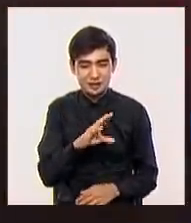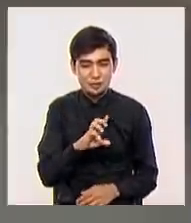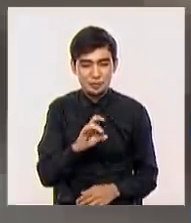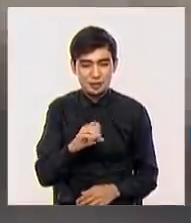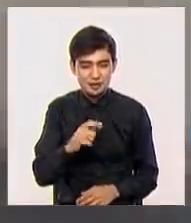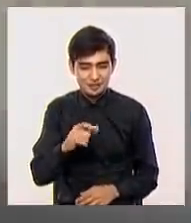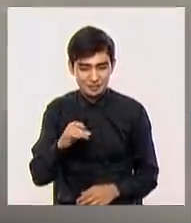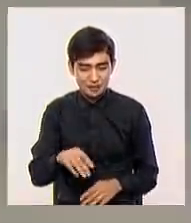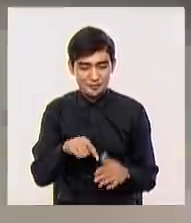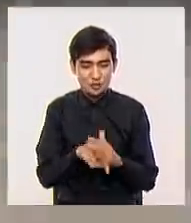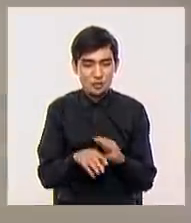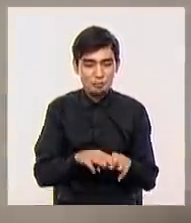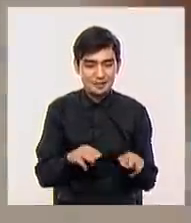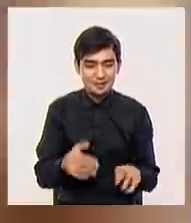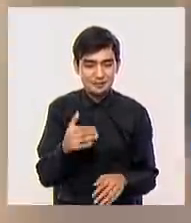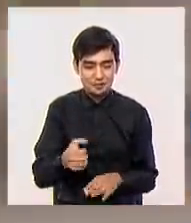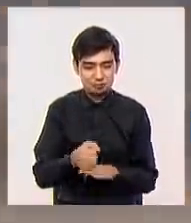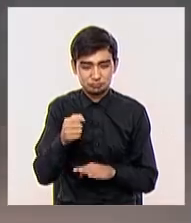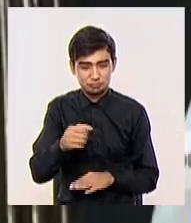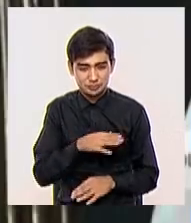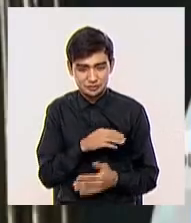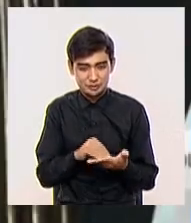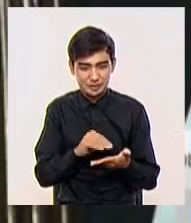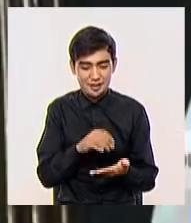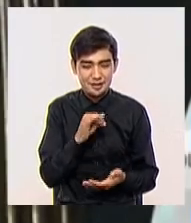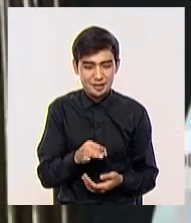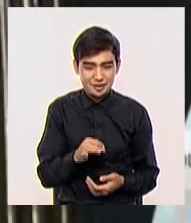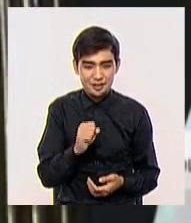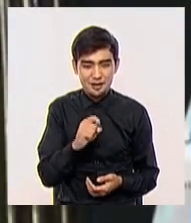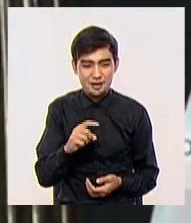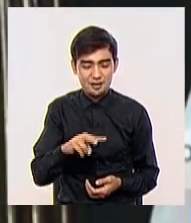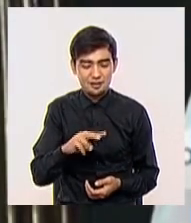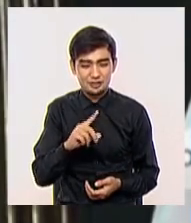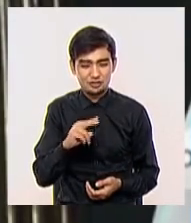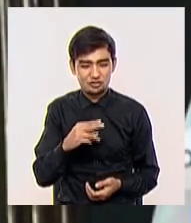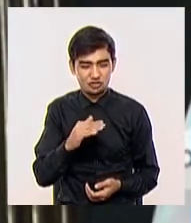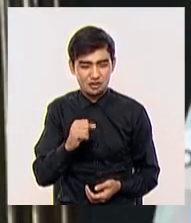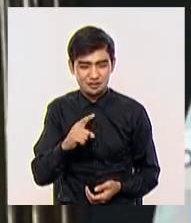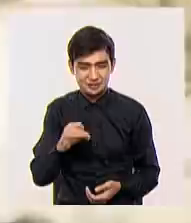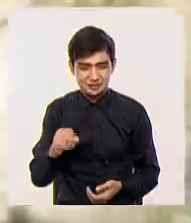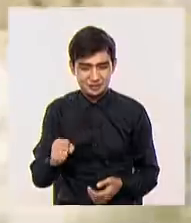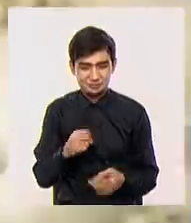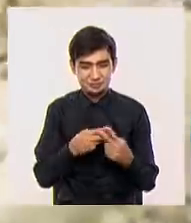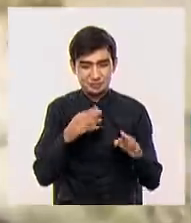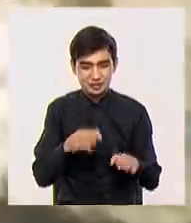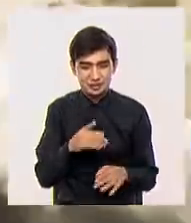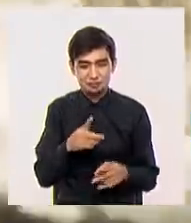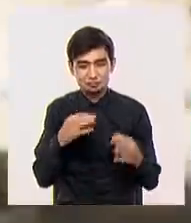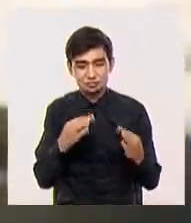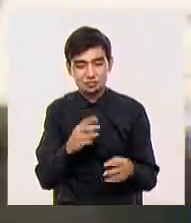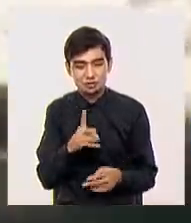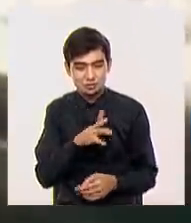істер министрінің міндетін атқарушы болып тағайындалғанын жазды. Ал Әл-Жазира арнасы Гуантанамо түрмесінде жазасын өтеп шыққан